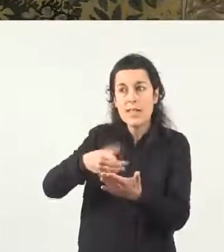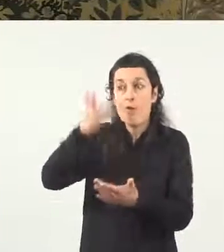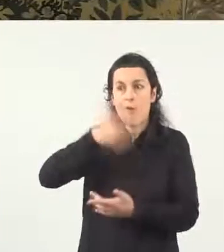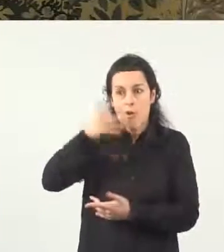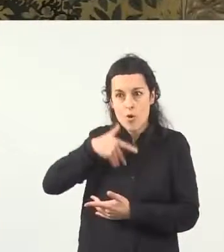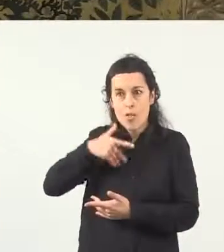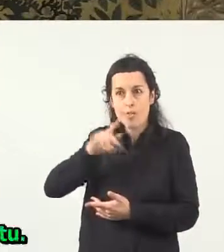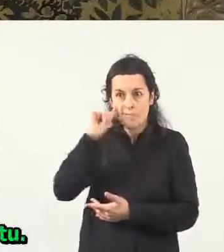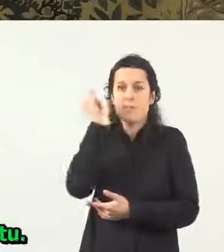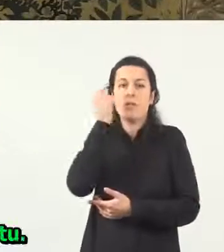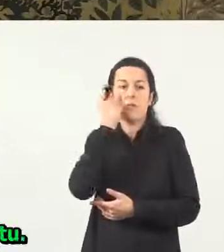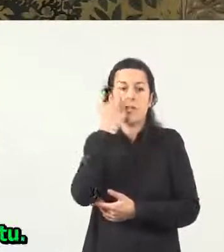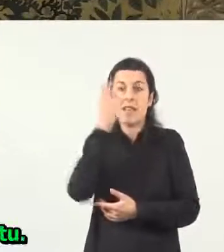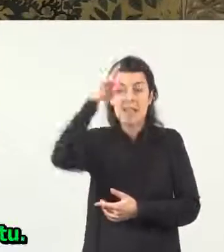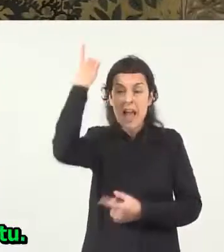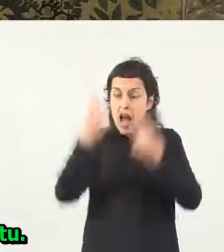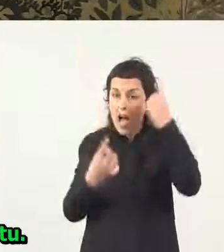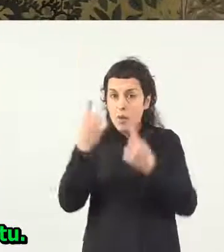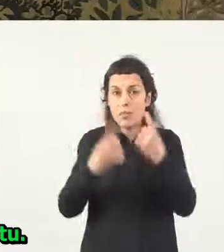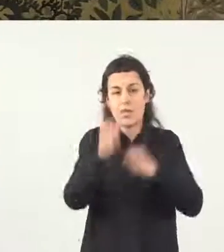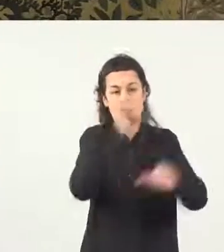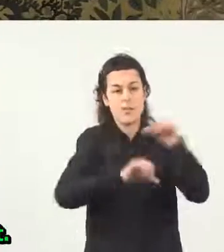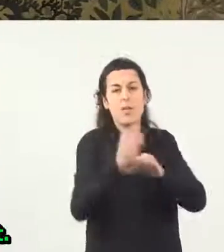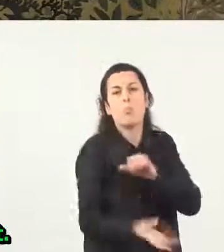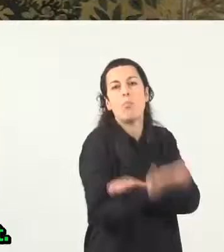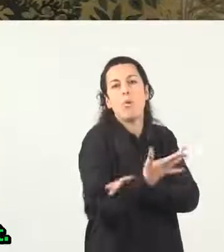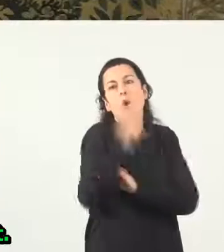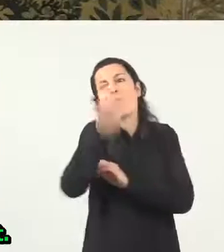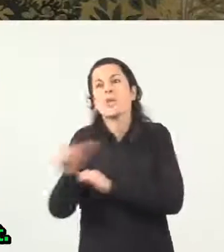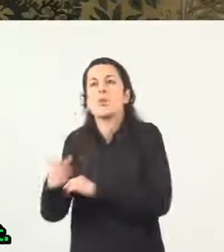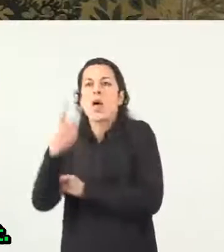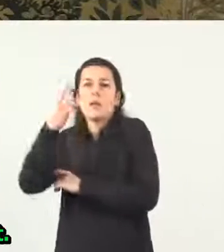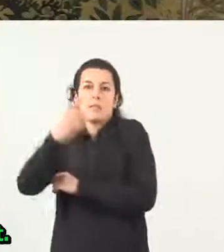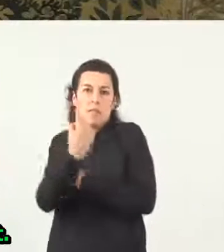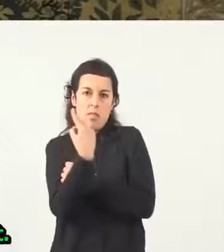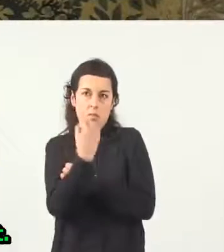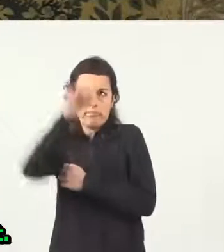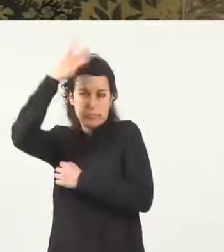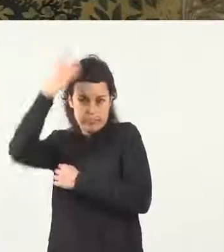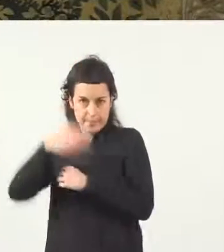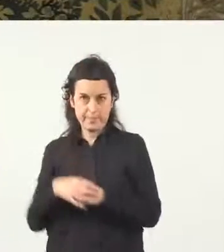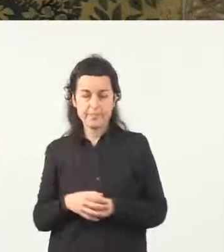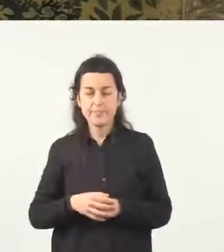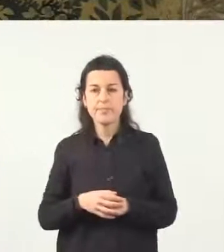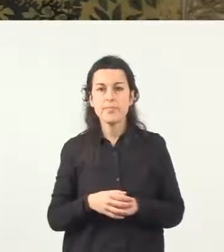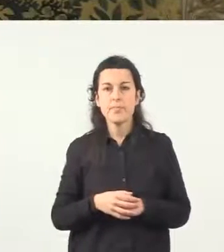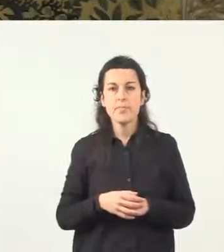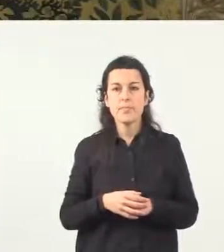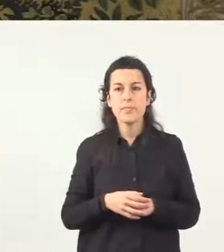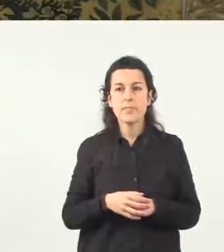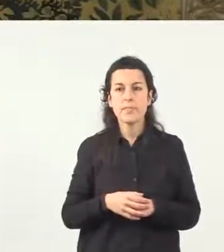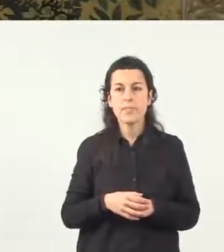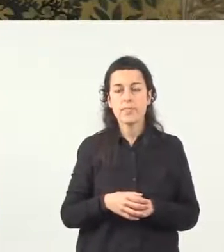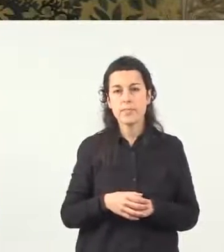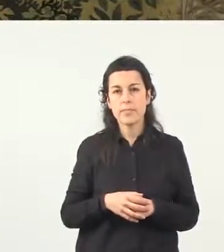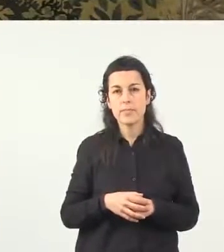direla elkartetatik, ez dituzte pertsona individualek sortu, ezta. Bueno, nik uste dut hori ere beste ardatz bat. Eta azkenengo